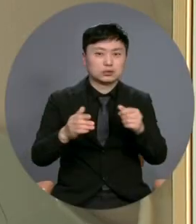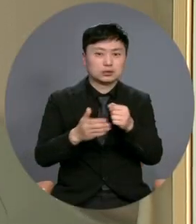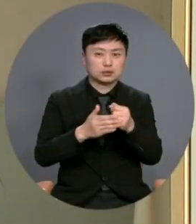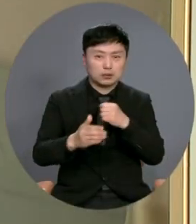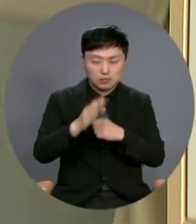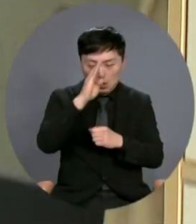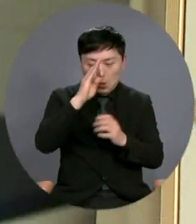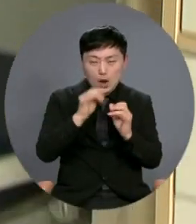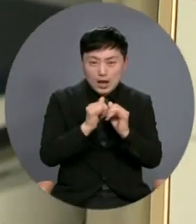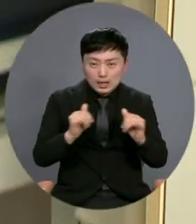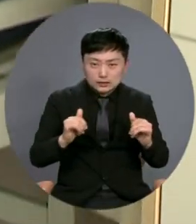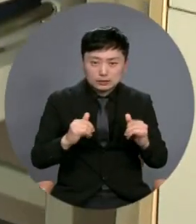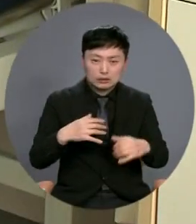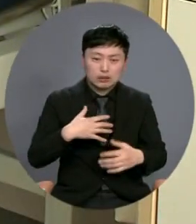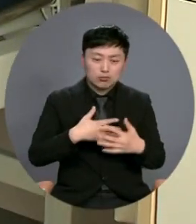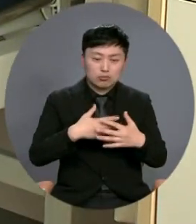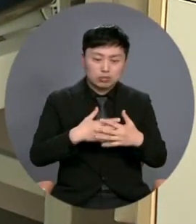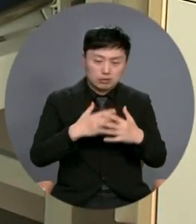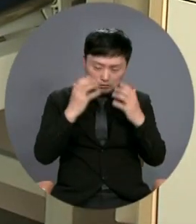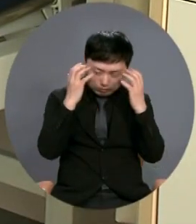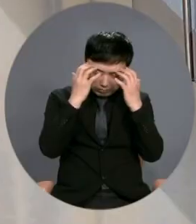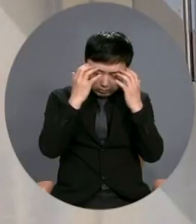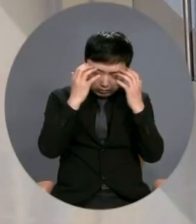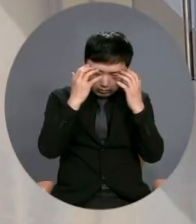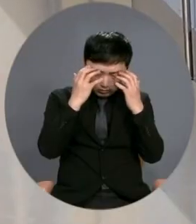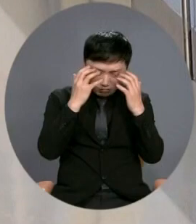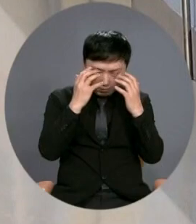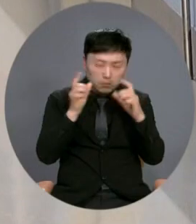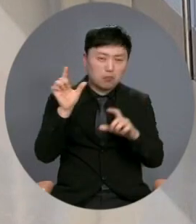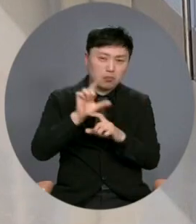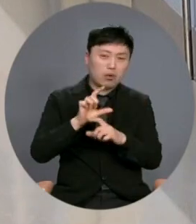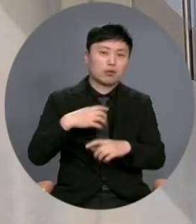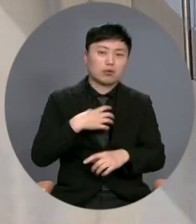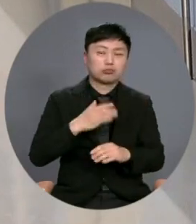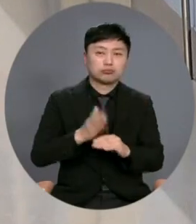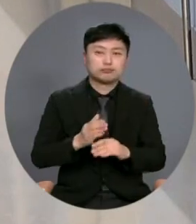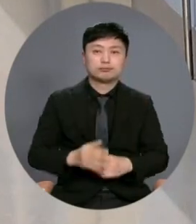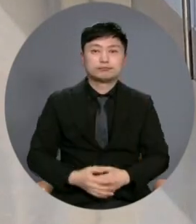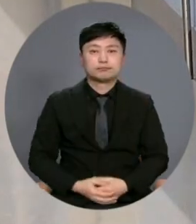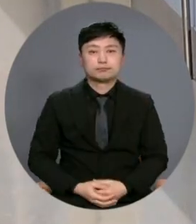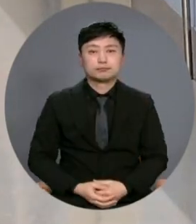환자들의 불안과 고통이 가중되고 있습니다. MBC 뉴스 김철우입니다.